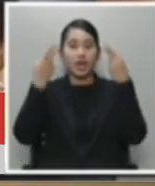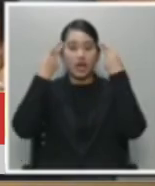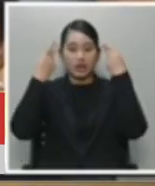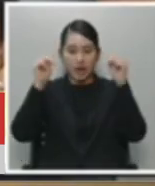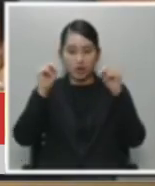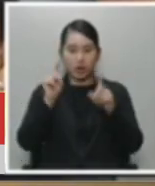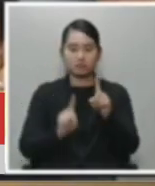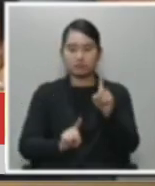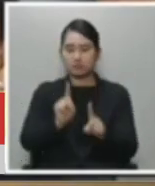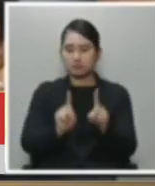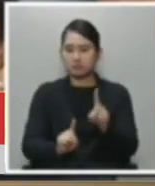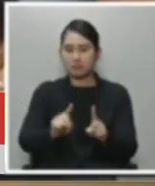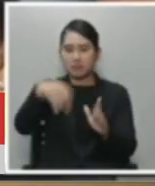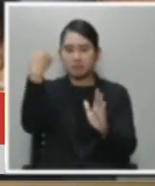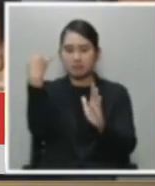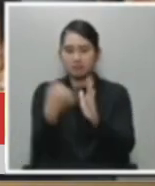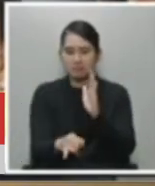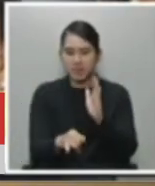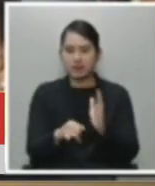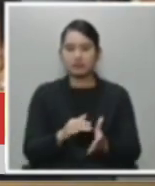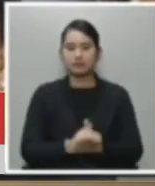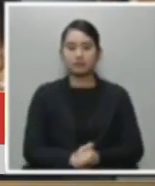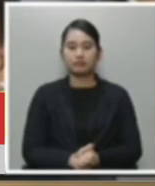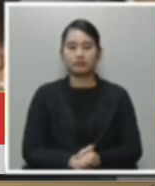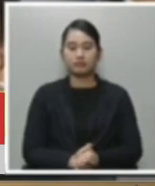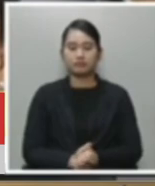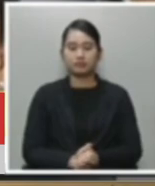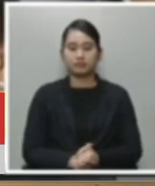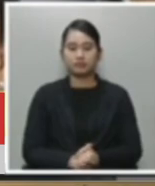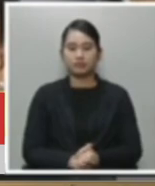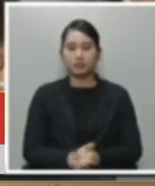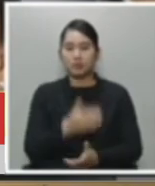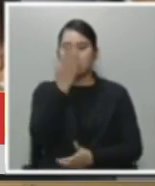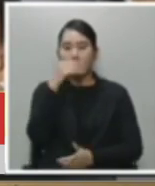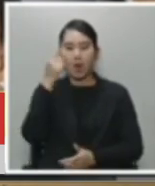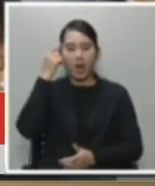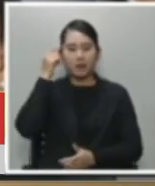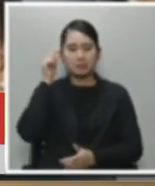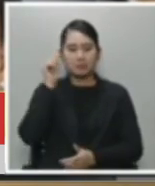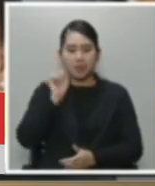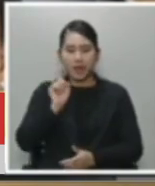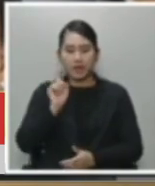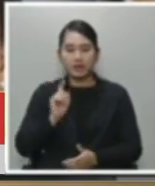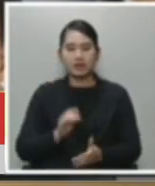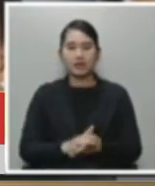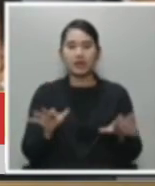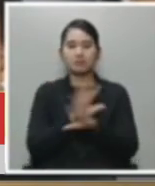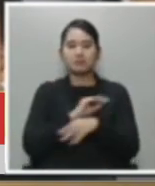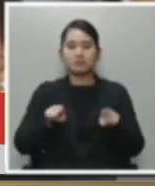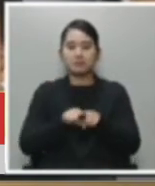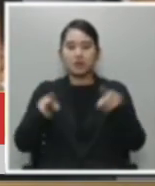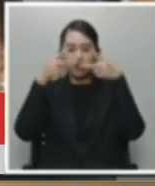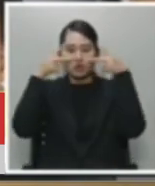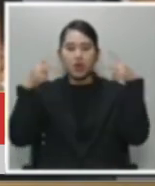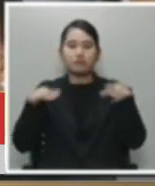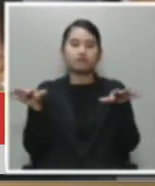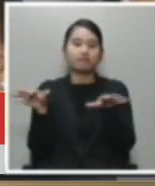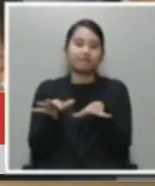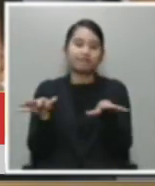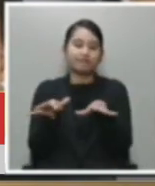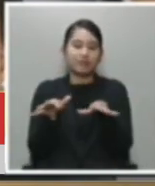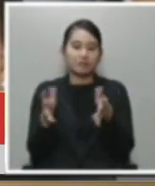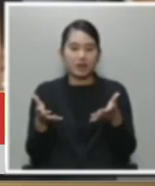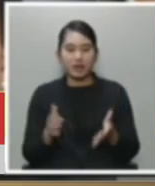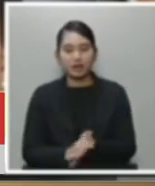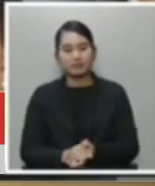านการณ์ในเรื่องนี้ผิดพลาดอย่างใหญ่หลวงในชีวิตโดยมองว่าเรื่องนี้เป็นการก่ออาชญากรรมธรรมดา